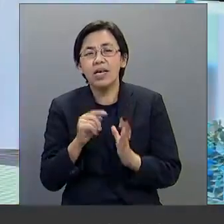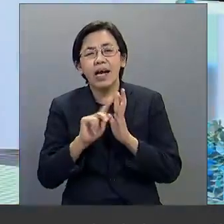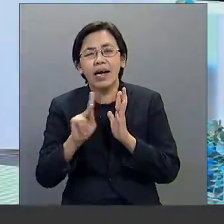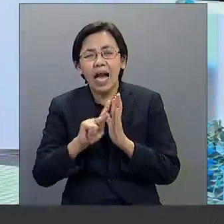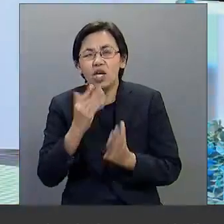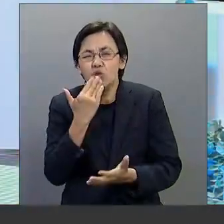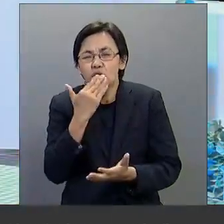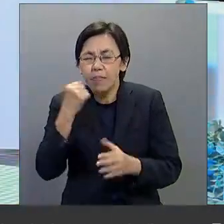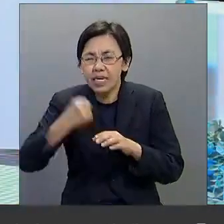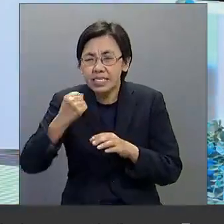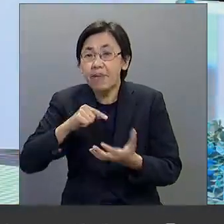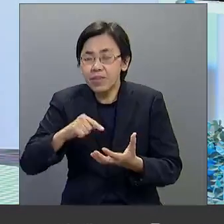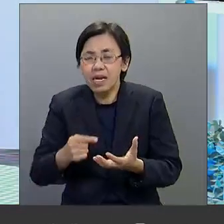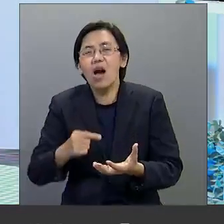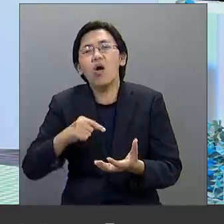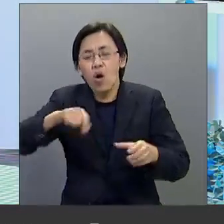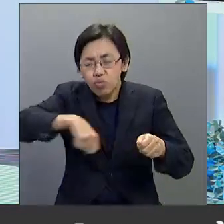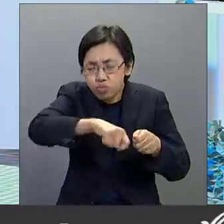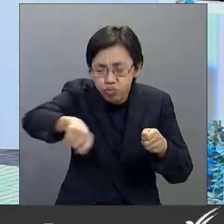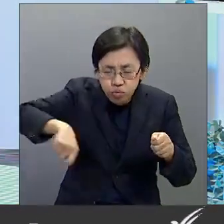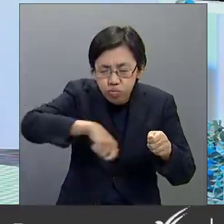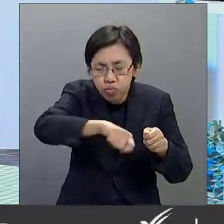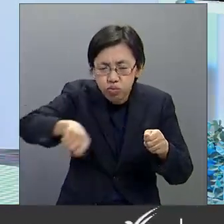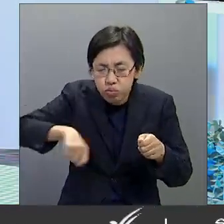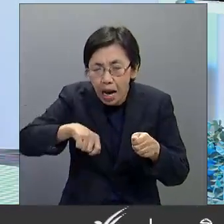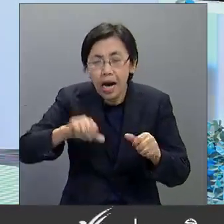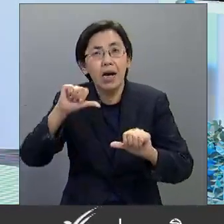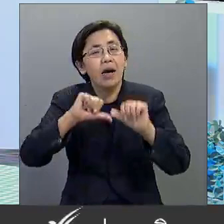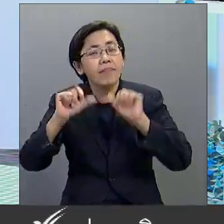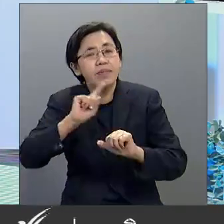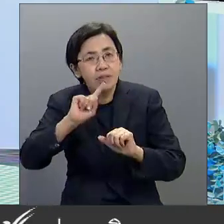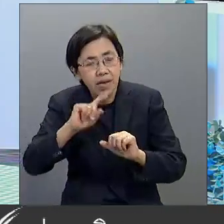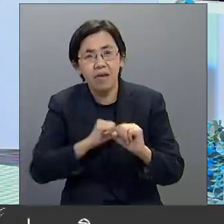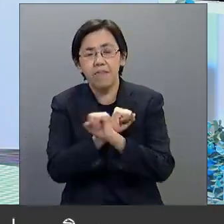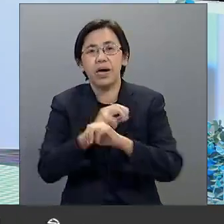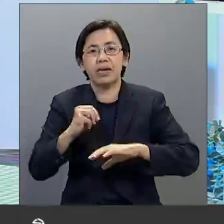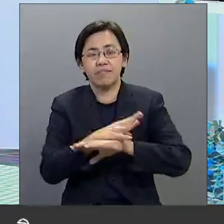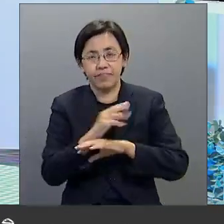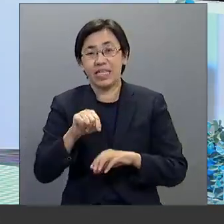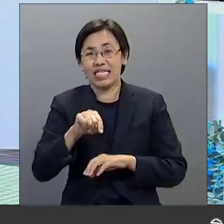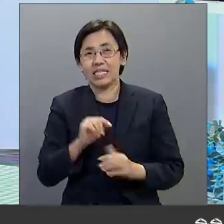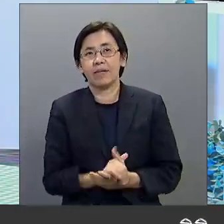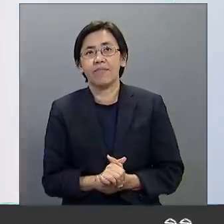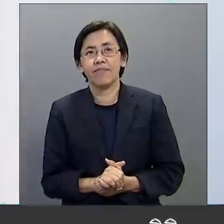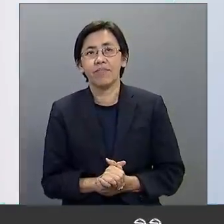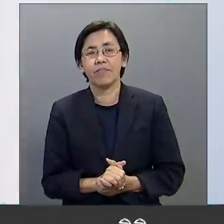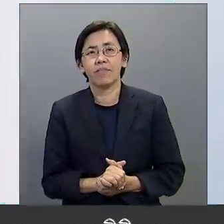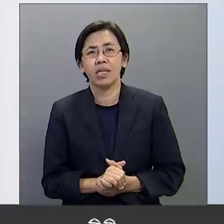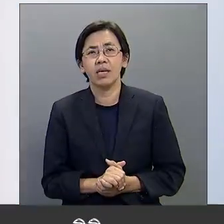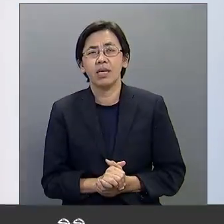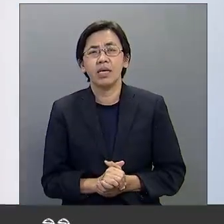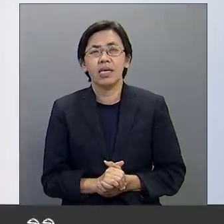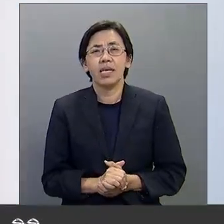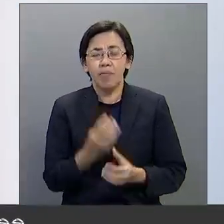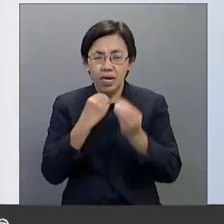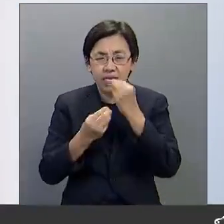งานวิจัยเยอะแยะมากมายเลยมันมีสารแอนตี้ออกซิแดนต์หรือสารต้านอนุมูลอิสระในกลุ่มที่เราเรียกว่าโพลีฟีนอลมันจะไป